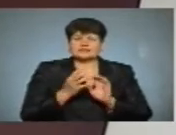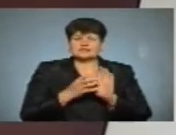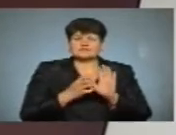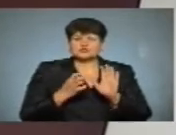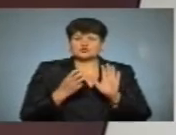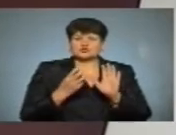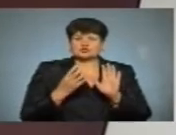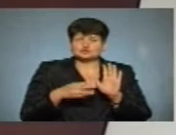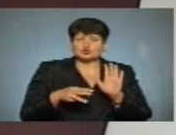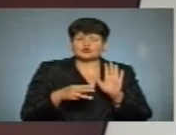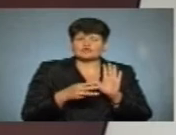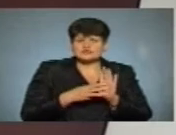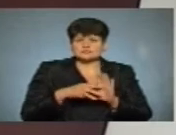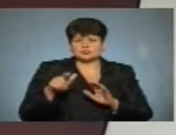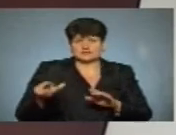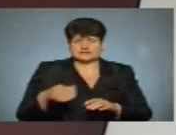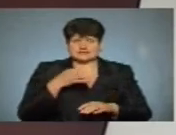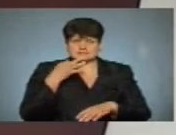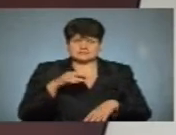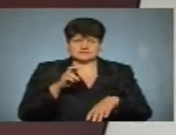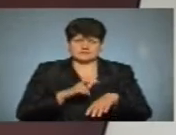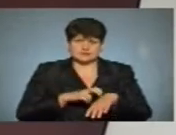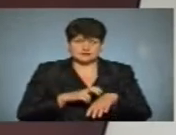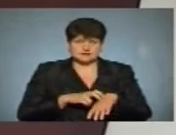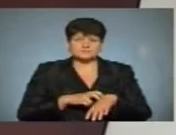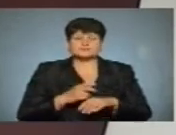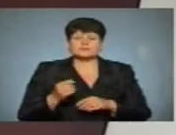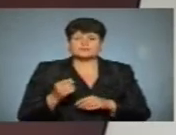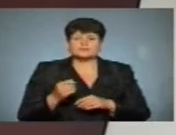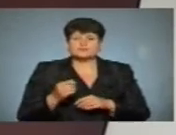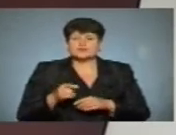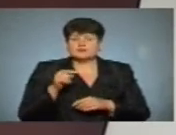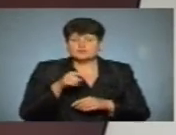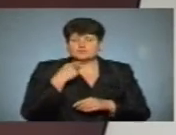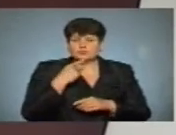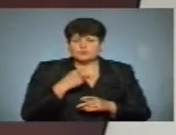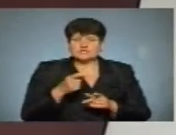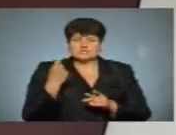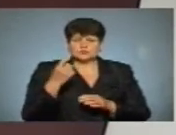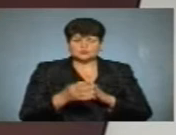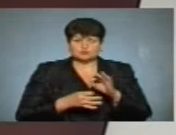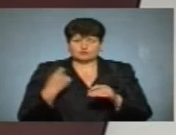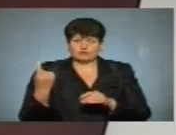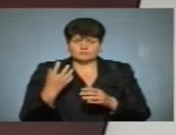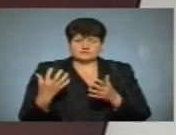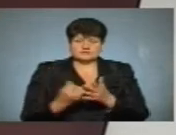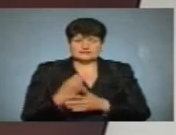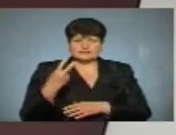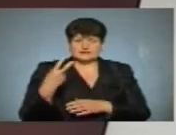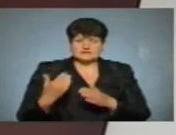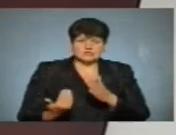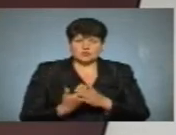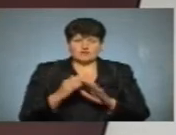948 осіб, повідомив епідеміолог обласного лабораторного центру Володимир Паничев. За його словами, за добу в області виявили 20